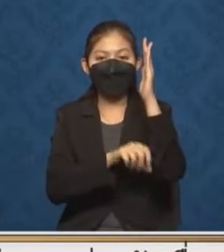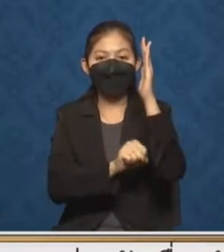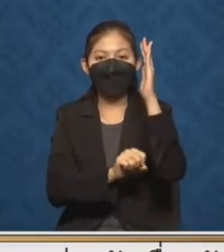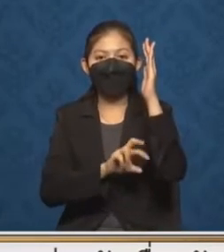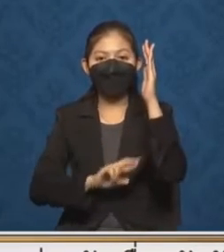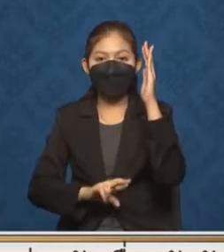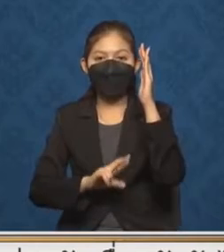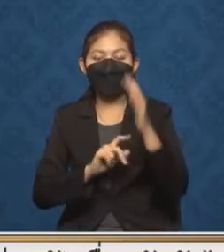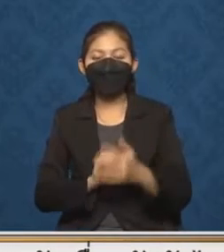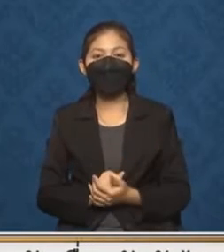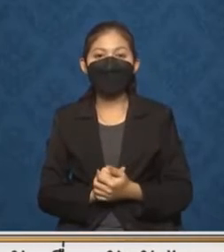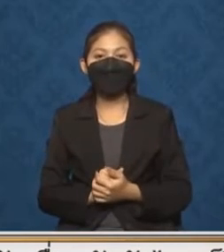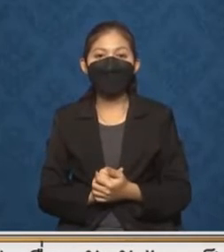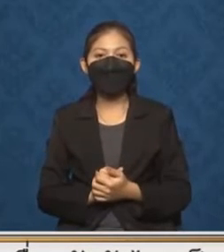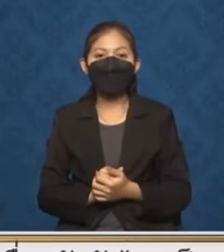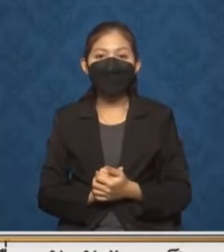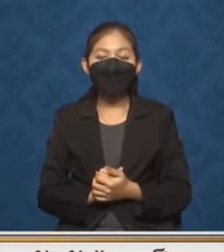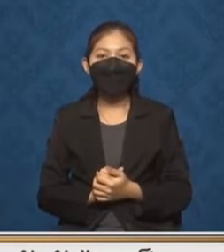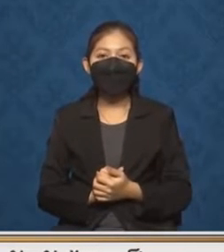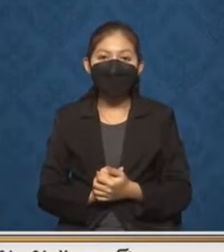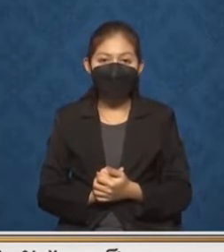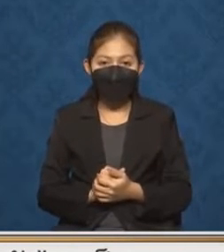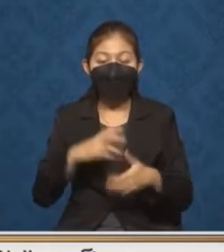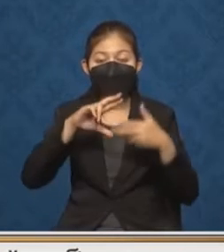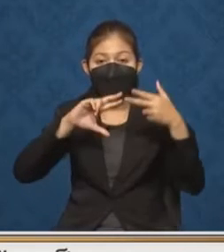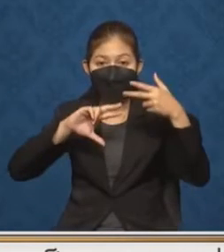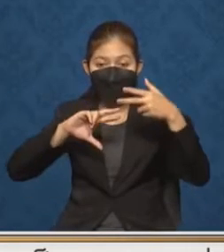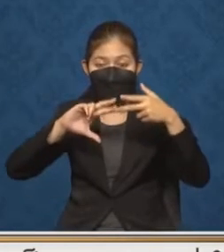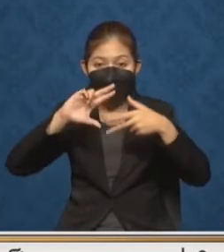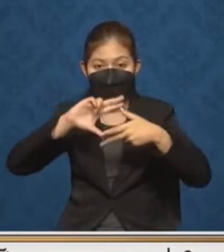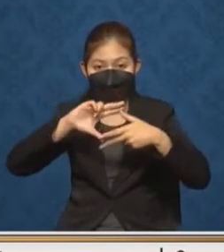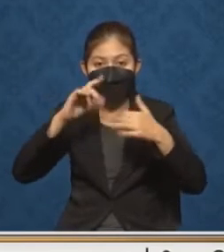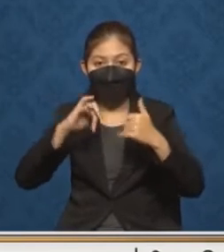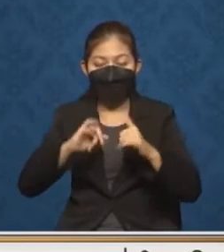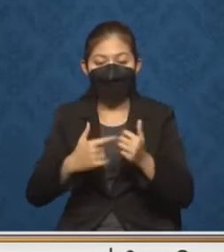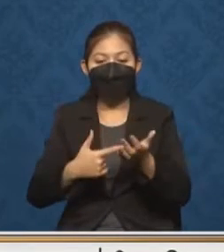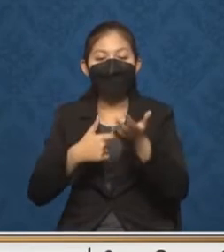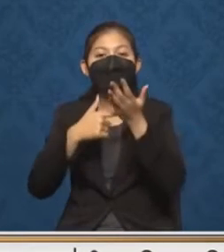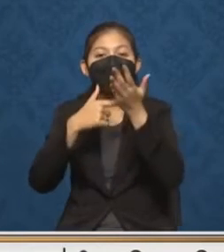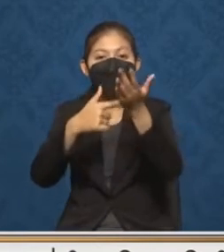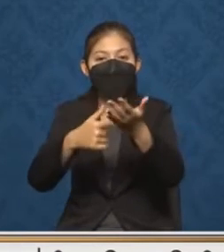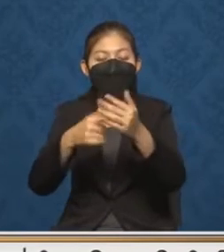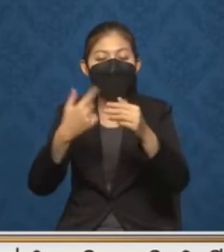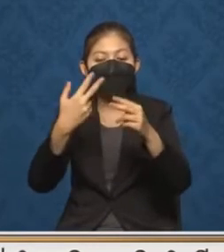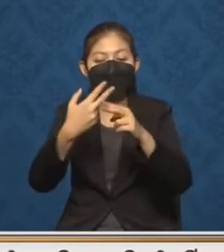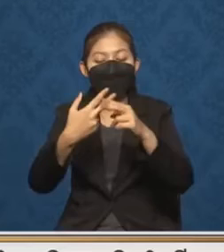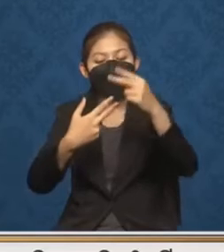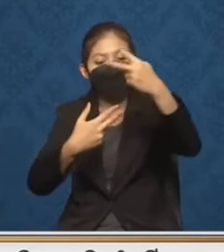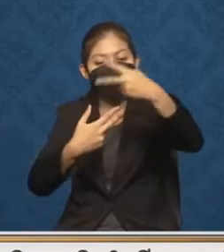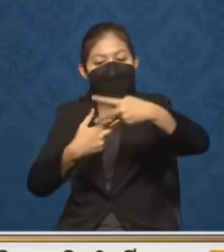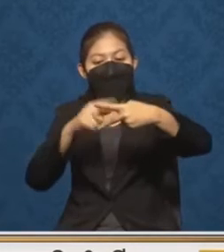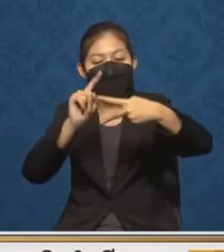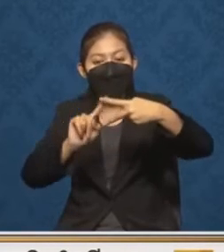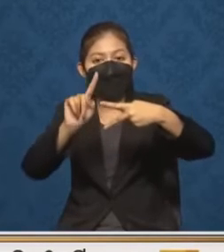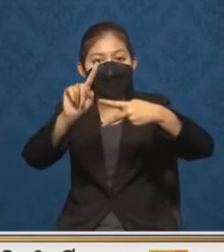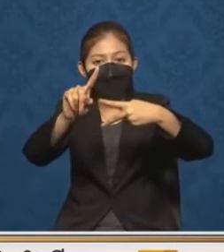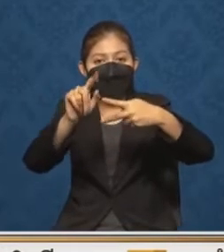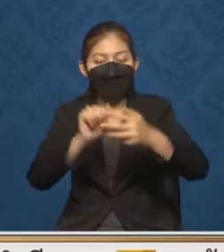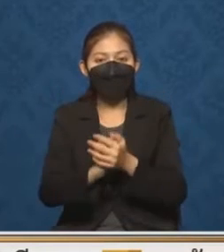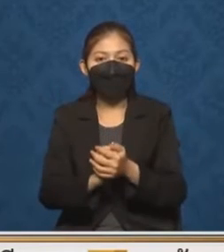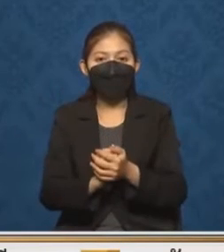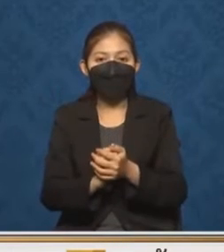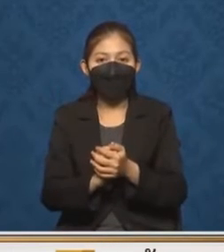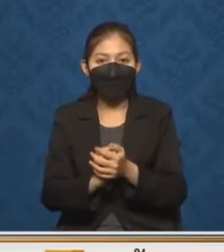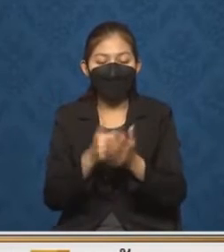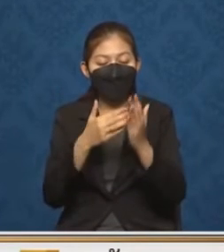ประชาธิปัตย์จะขออนุญาตหารือกับท่านประธานอยู่2เรื่องครับเรื่องแรกครับท่านประธานจากเหตุการณ์อิทธิพลของมรสุม